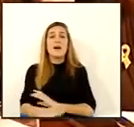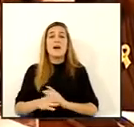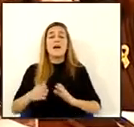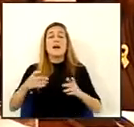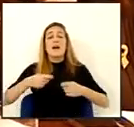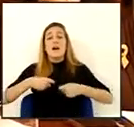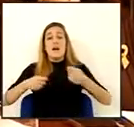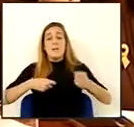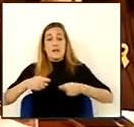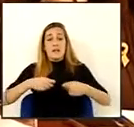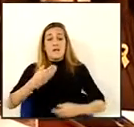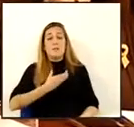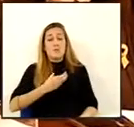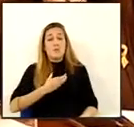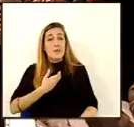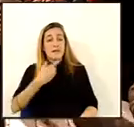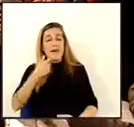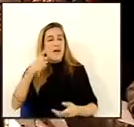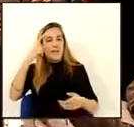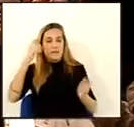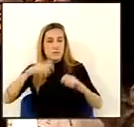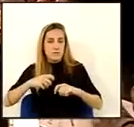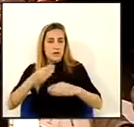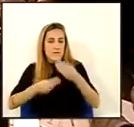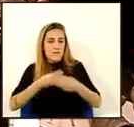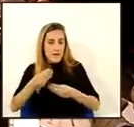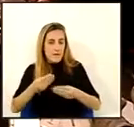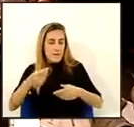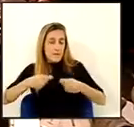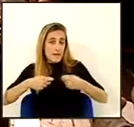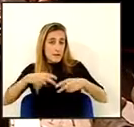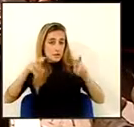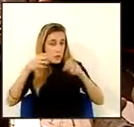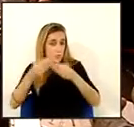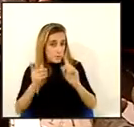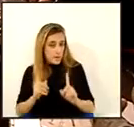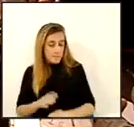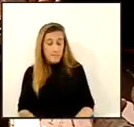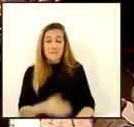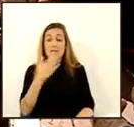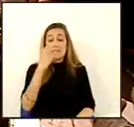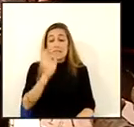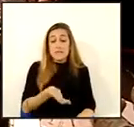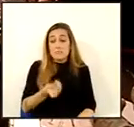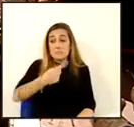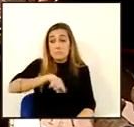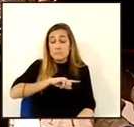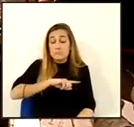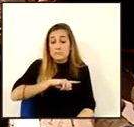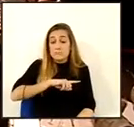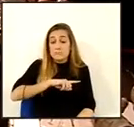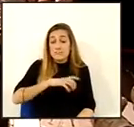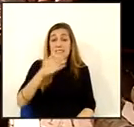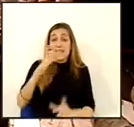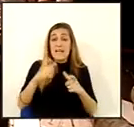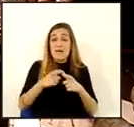tancat definitivament l'opció de fer el Mercat Nou. Senyor Anglada? Sí, bé, entenem que si possiblement la reunió s'hagués fet